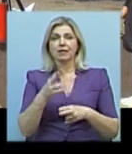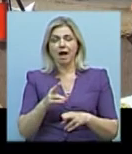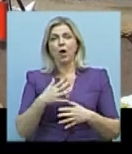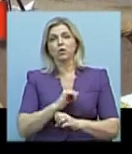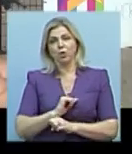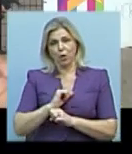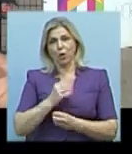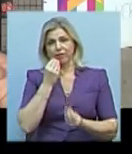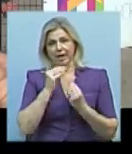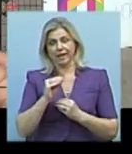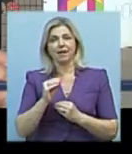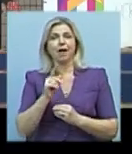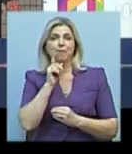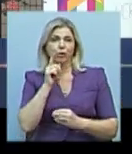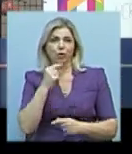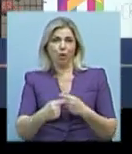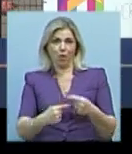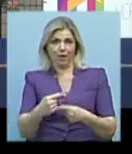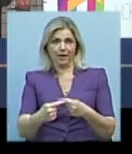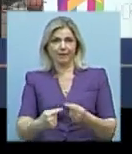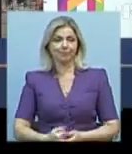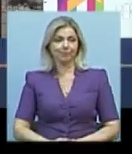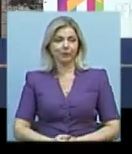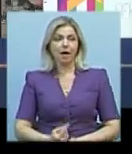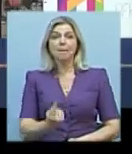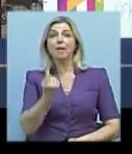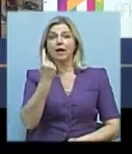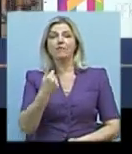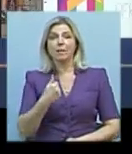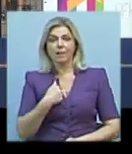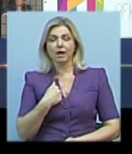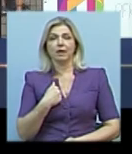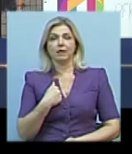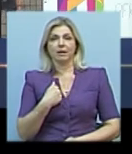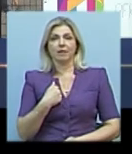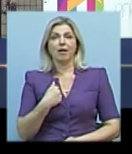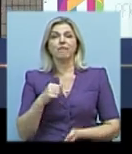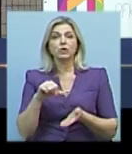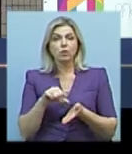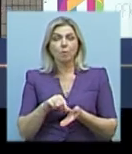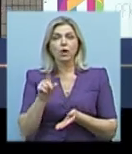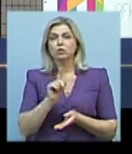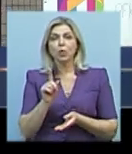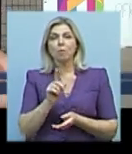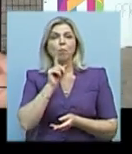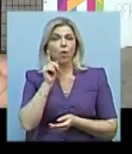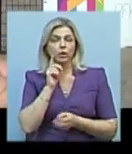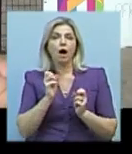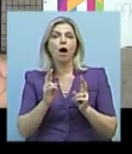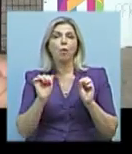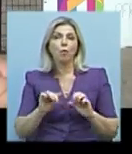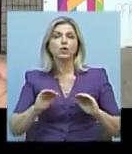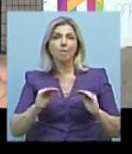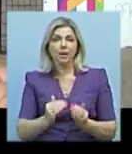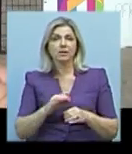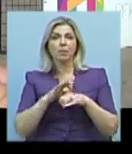підростаючого покоління. Во-первых, ми виступаємо за те, щоб молодь як можна. По-перше, ми виступаємо за те, щоб молодь якомога менше